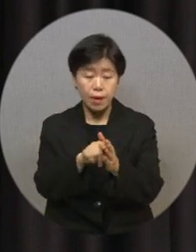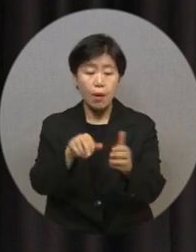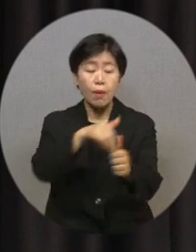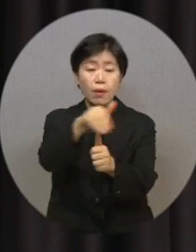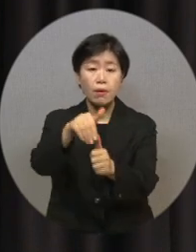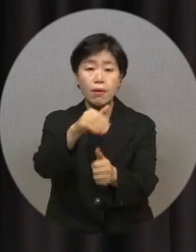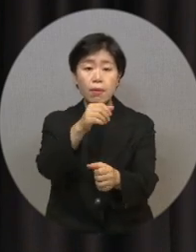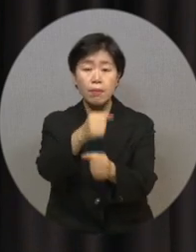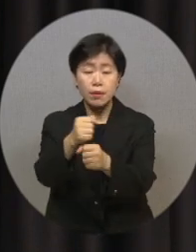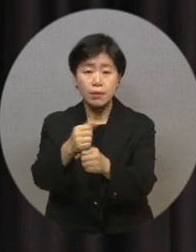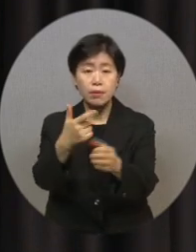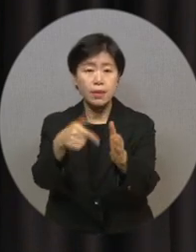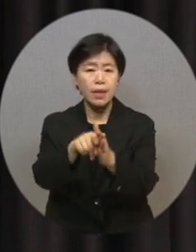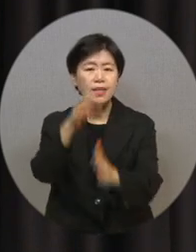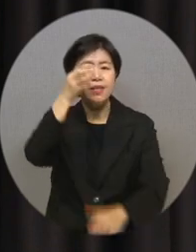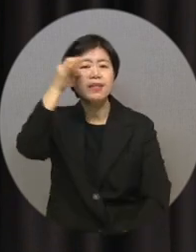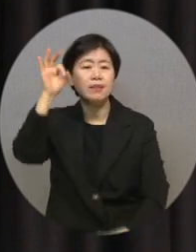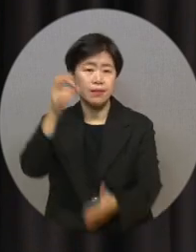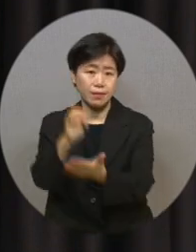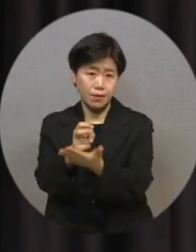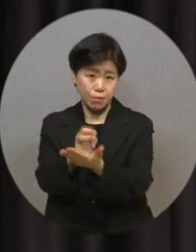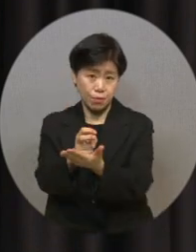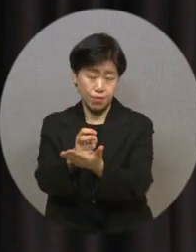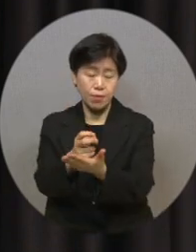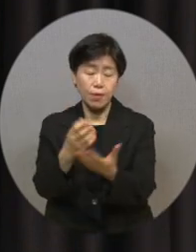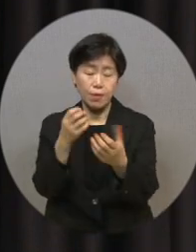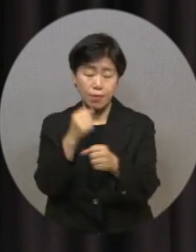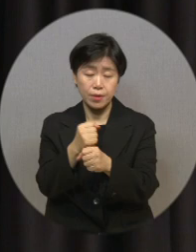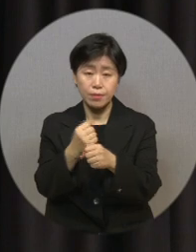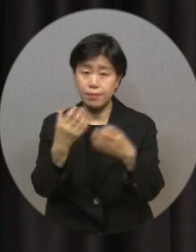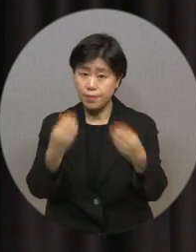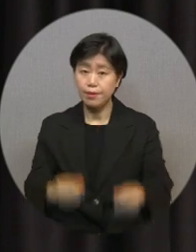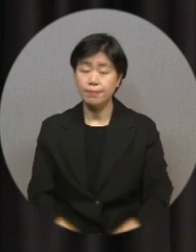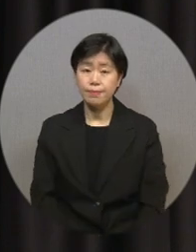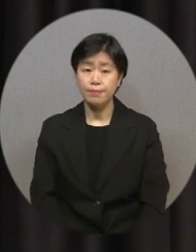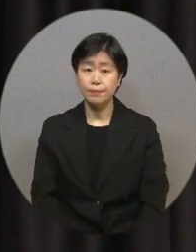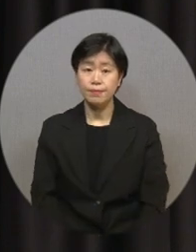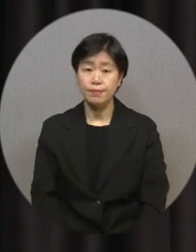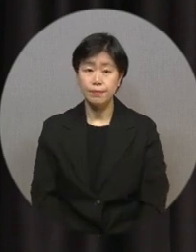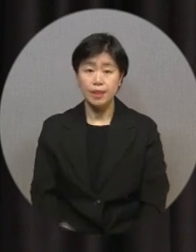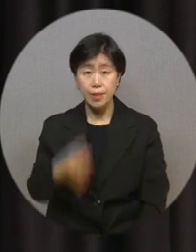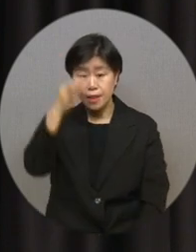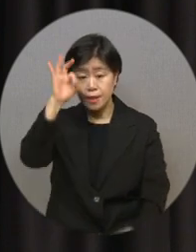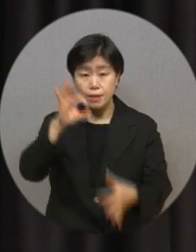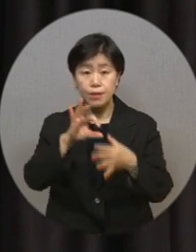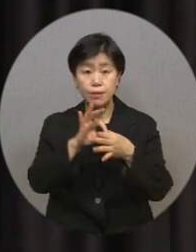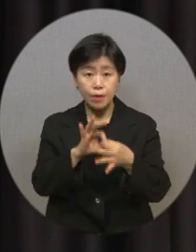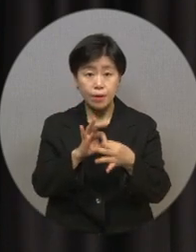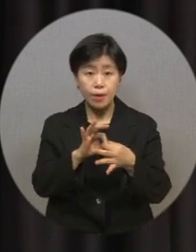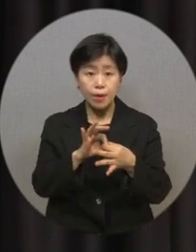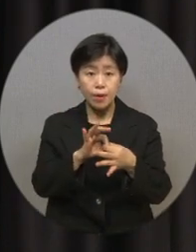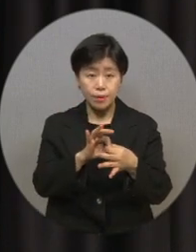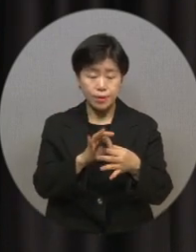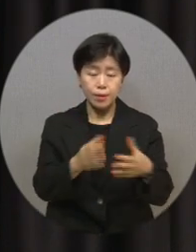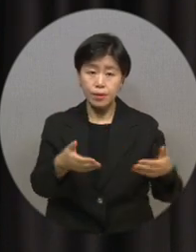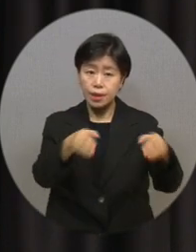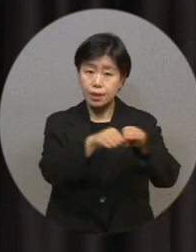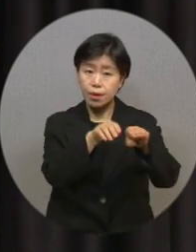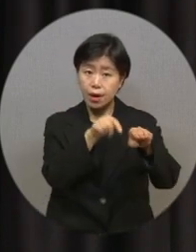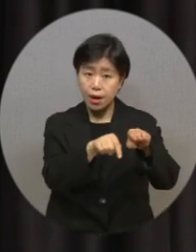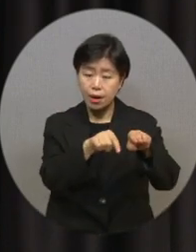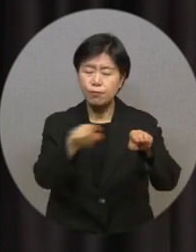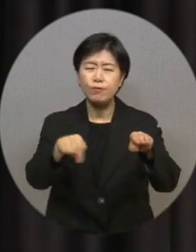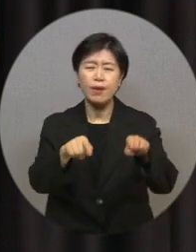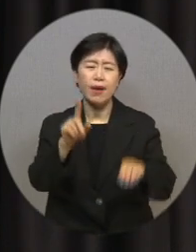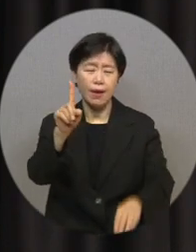만들었고요 그리고 이제 지금 현재는 인증제도 기간만 하더라도 아홉 개 기간인데 그중에 저희 장애 개발원이 대표 인진